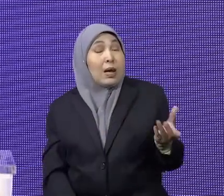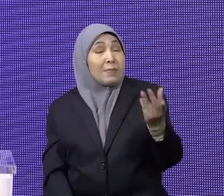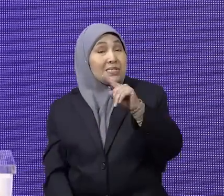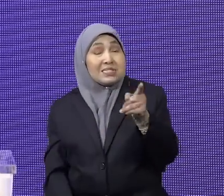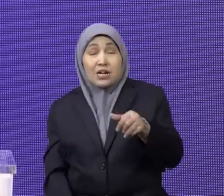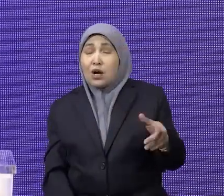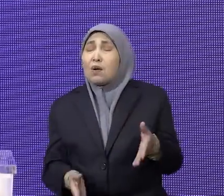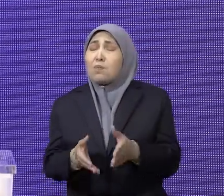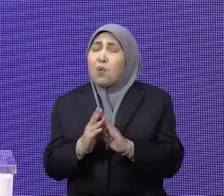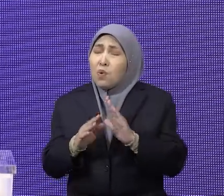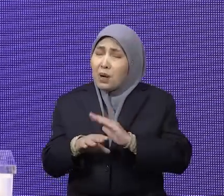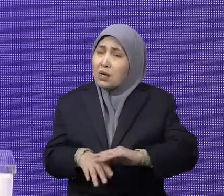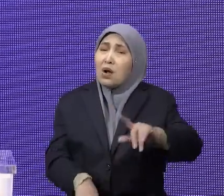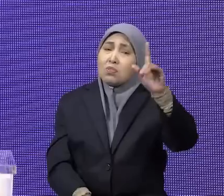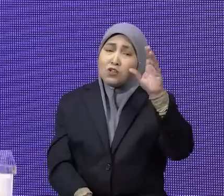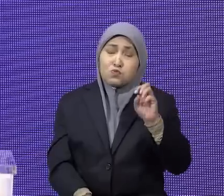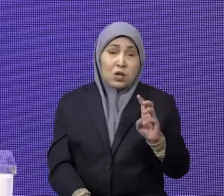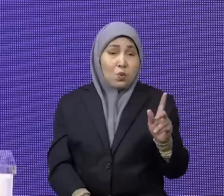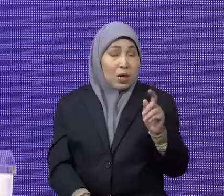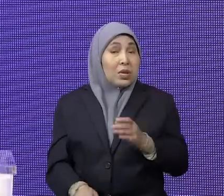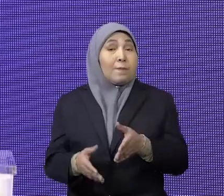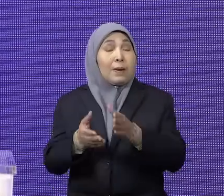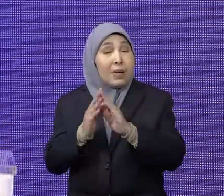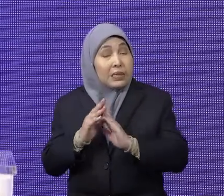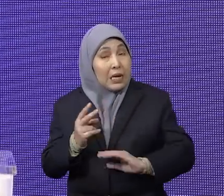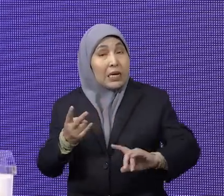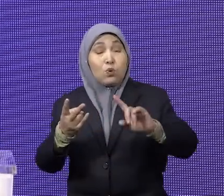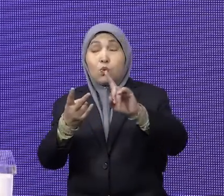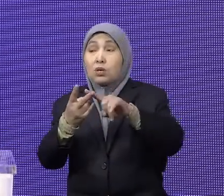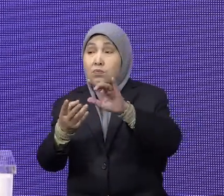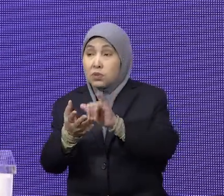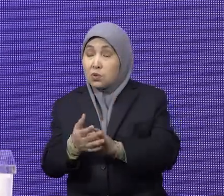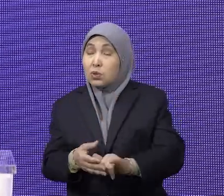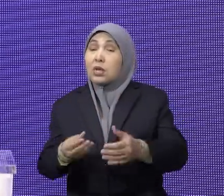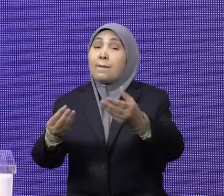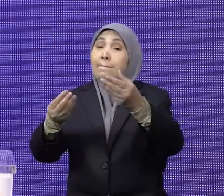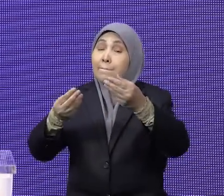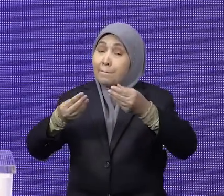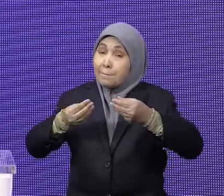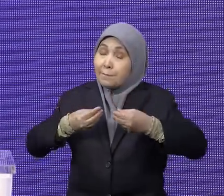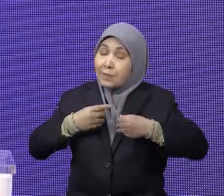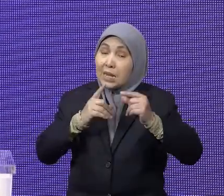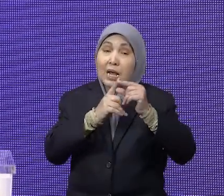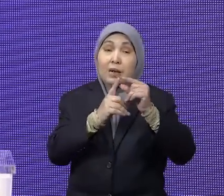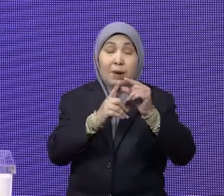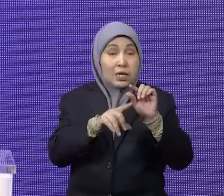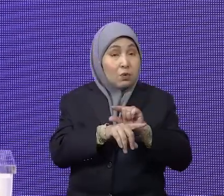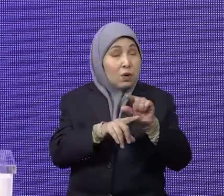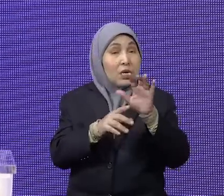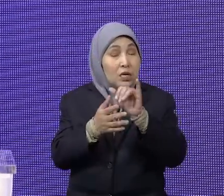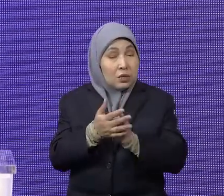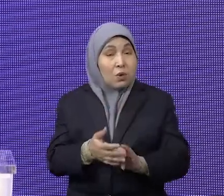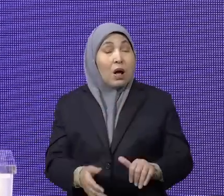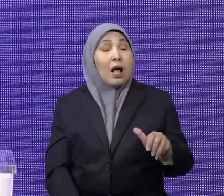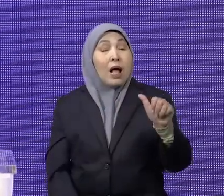Zakaria bermohon kepada Allah Subhanahu Wa Taala, permintaan yang kedua iaitulah agar diberikan kalimah yang digunakan di situ